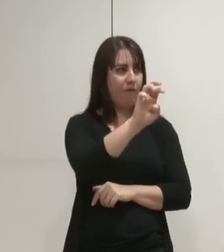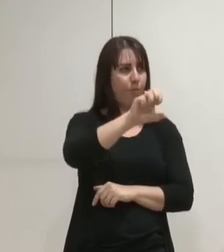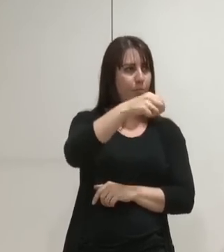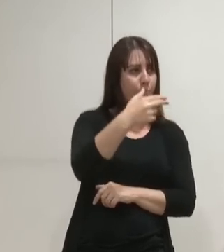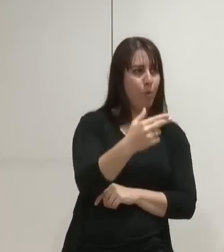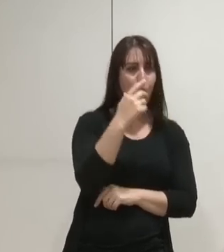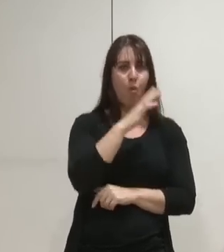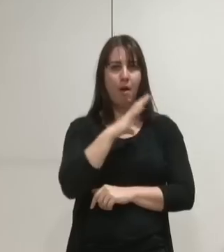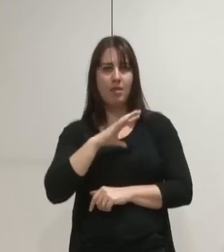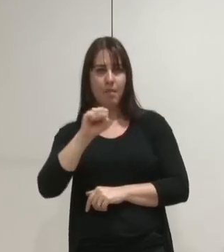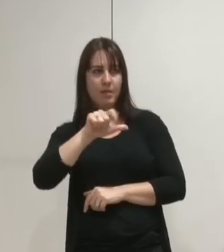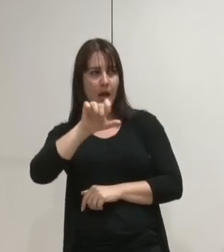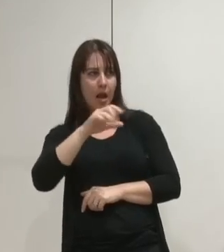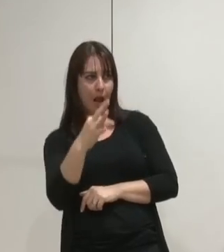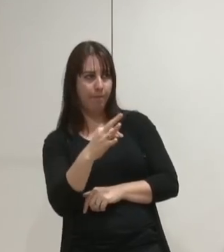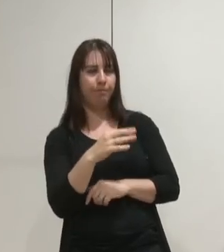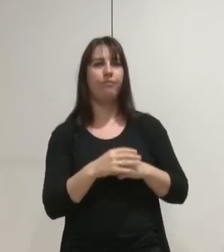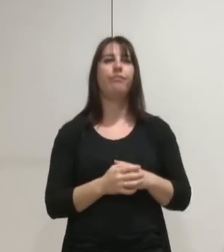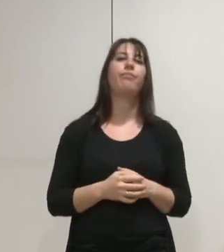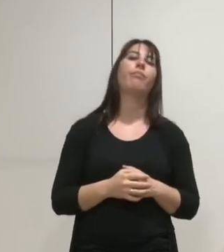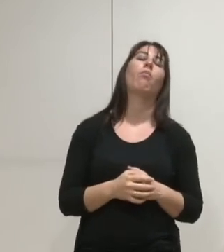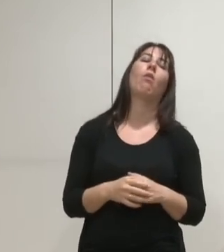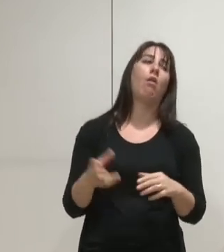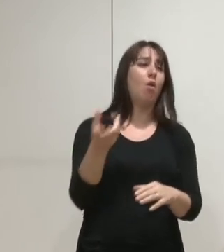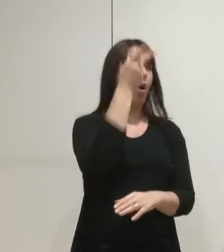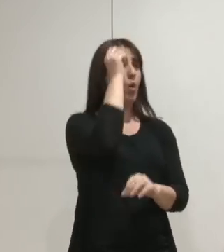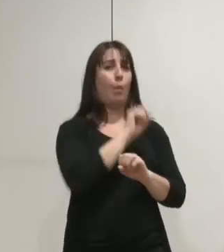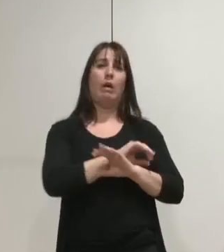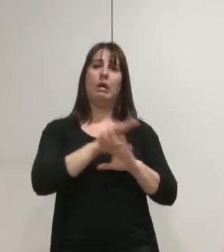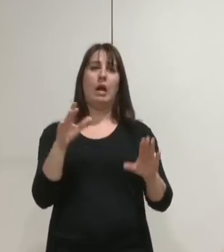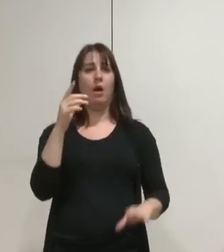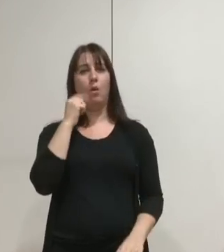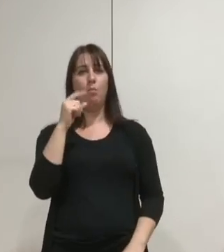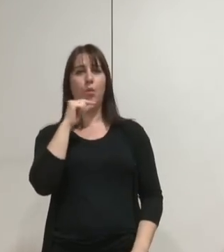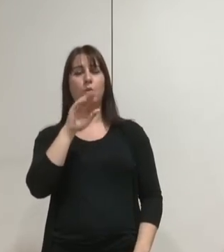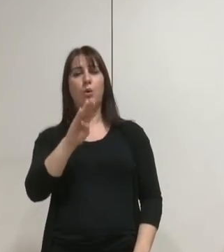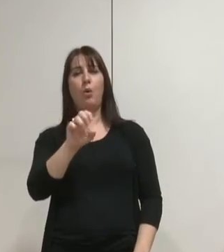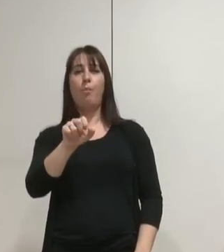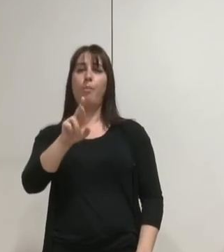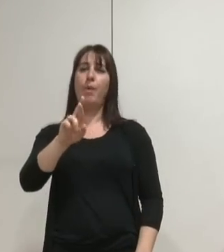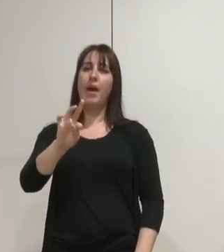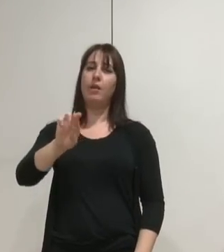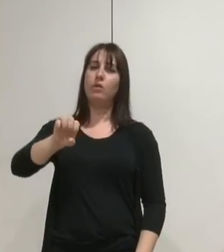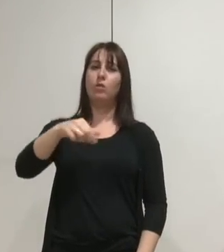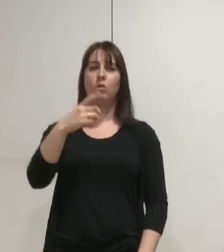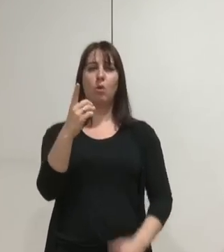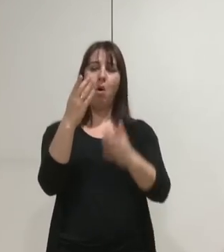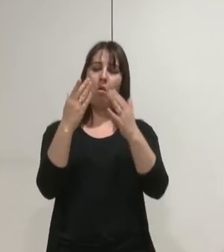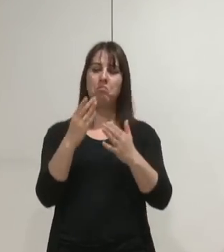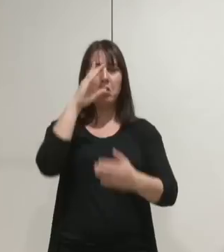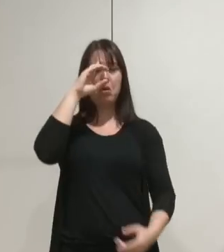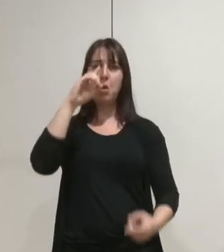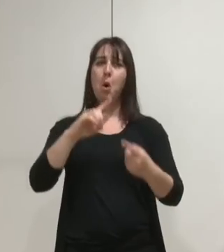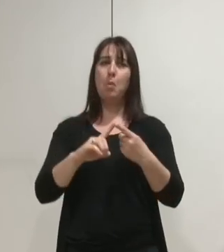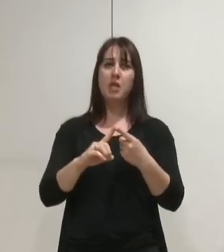Salah donc on a compris à travers les propos de Monsieur Bertrand que l'objectif qui